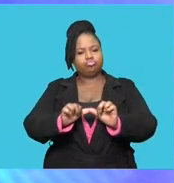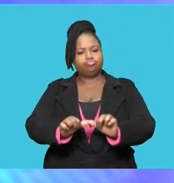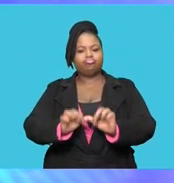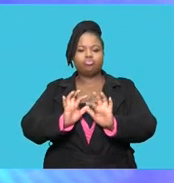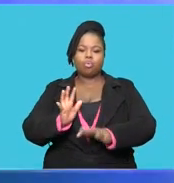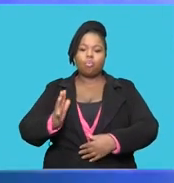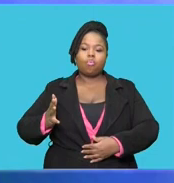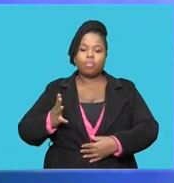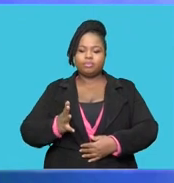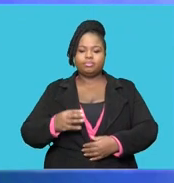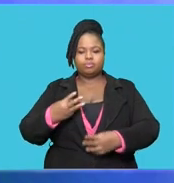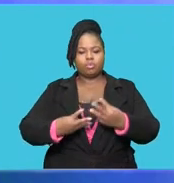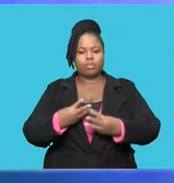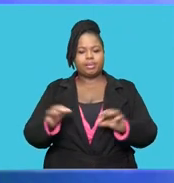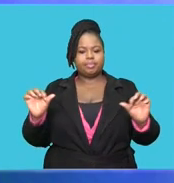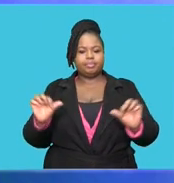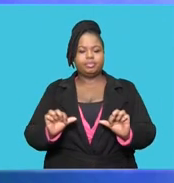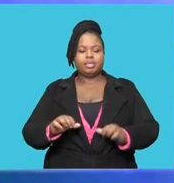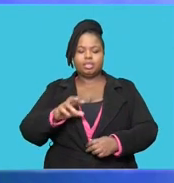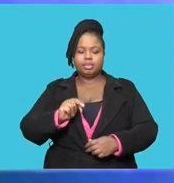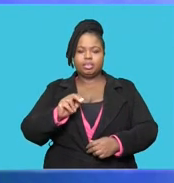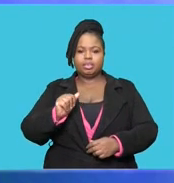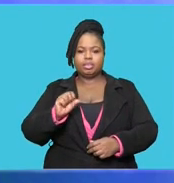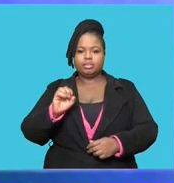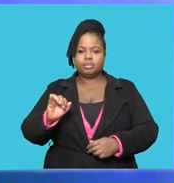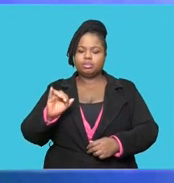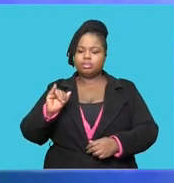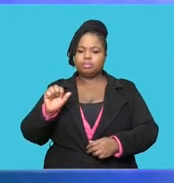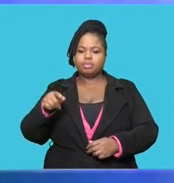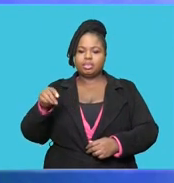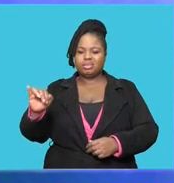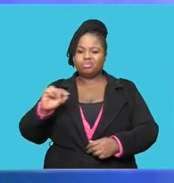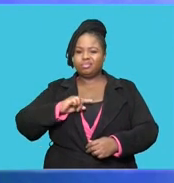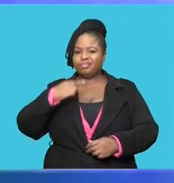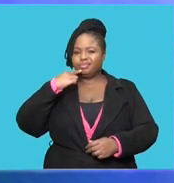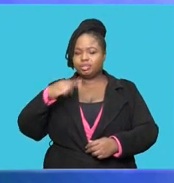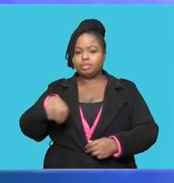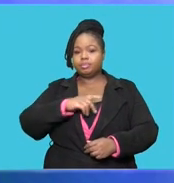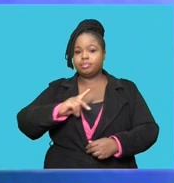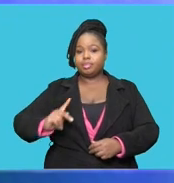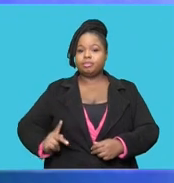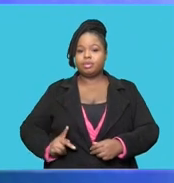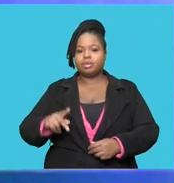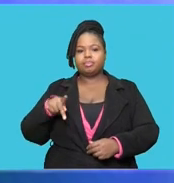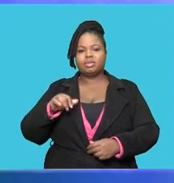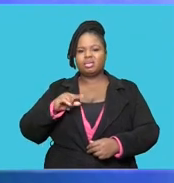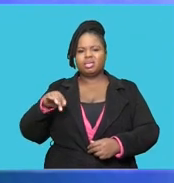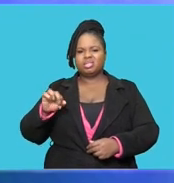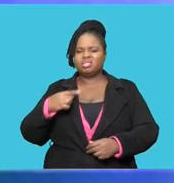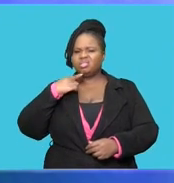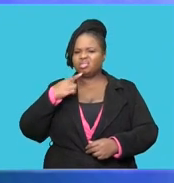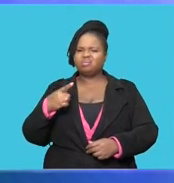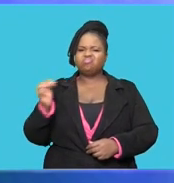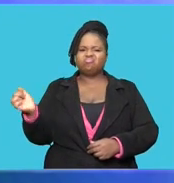nokufuna imisebenzi esisigxina ngenkqubo yenasi Ispani betyhola ngelithi inkulubaphathiswa yaseRhawutini upanyaza lisufi yabathembisa